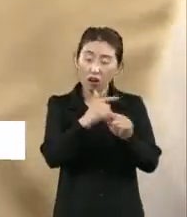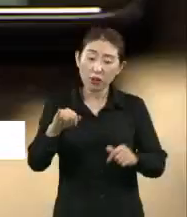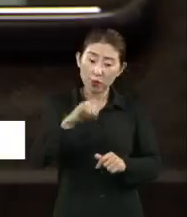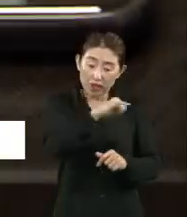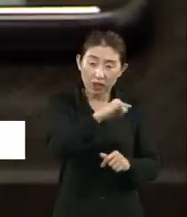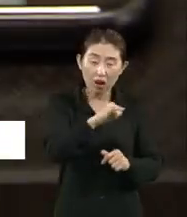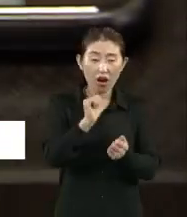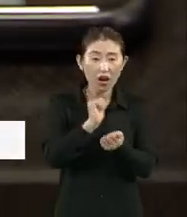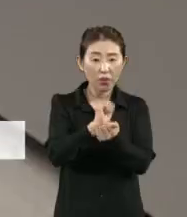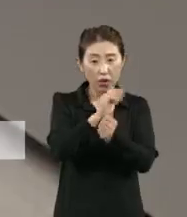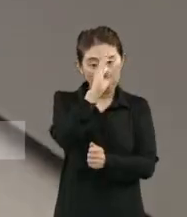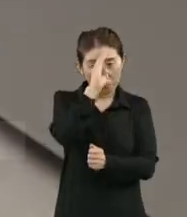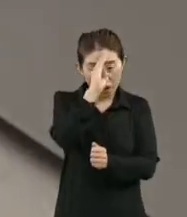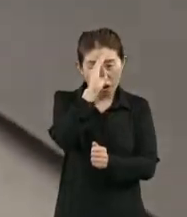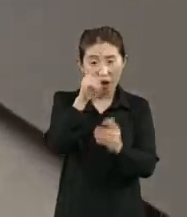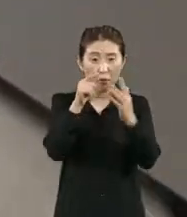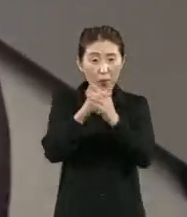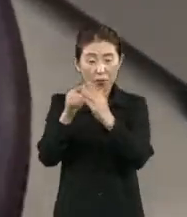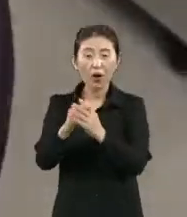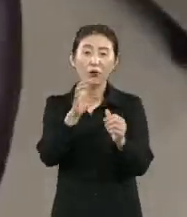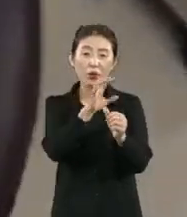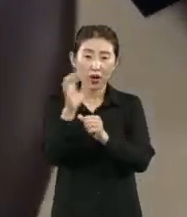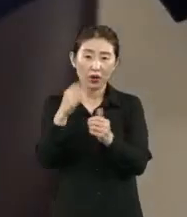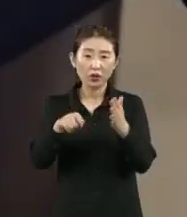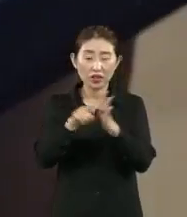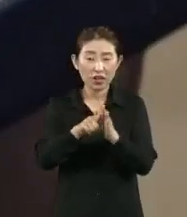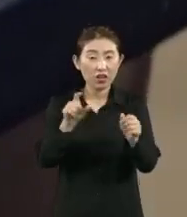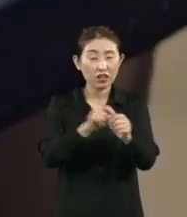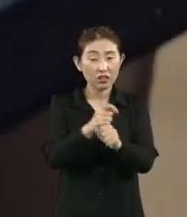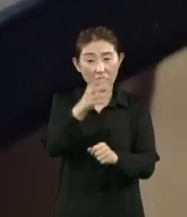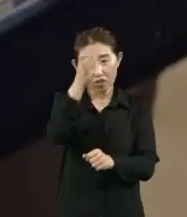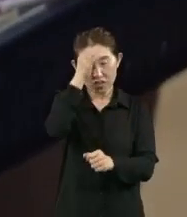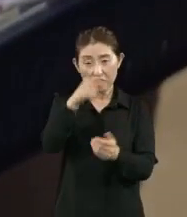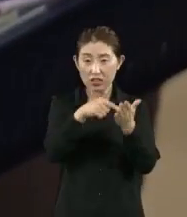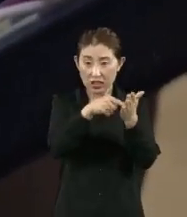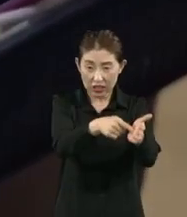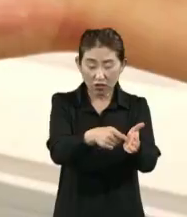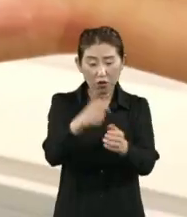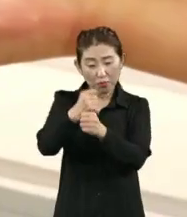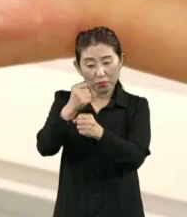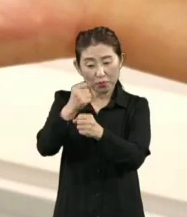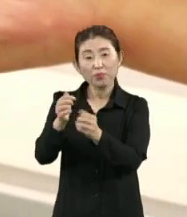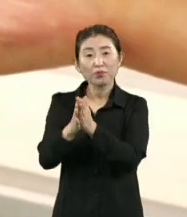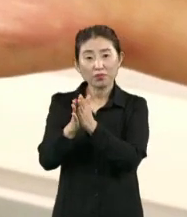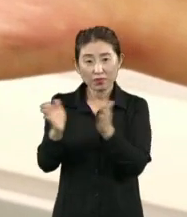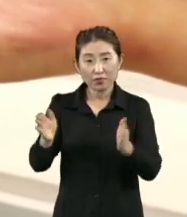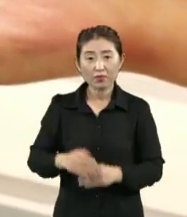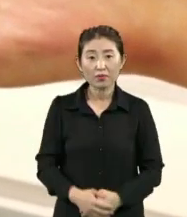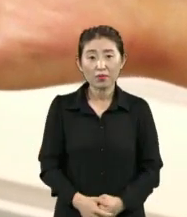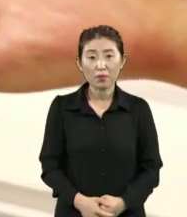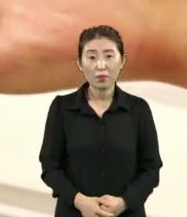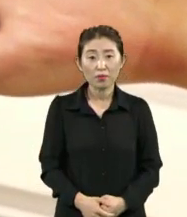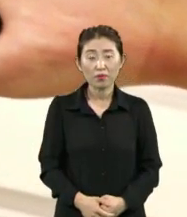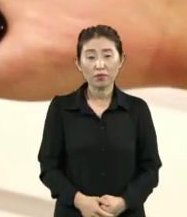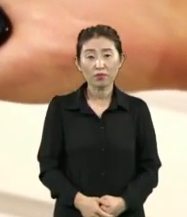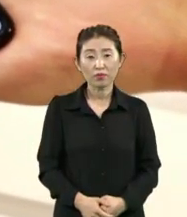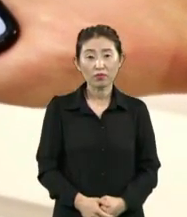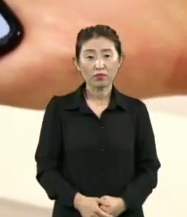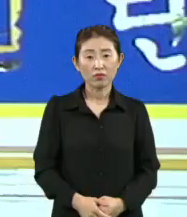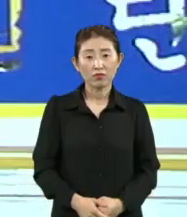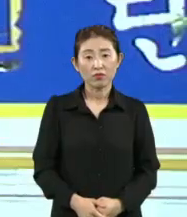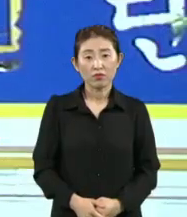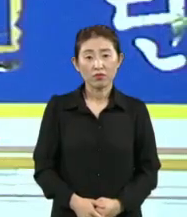바이러스 감염병 진단 센서로 활용을 위해 국내 특허 출원과 상용화 작업에 들어갔습니다. TJB 장석영입니다.